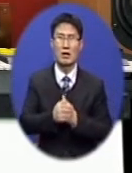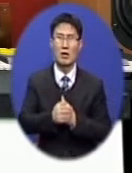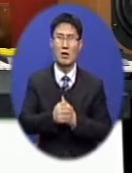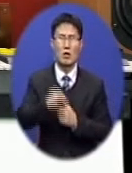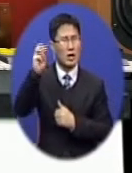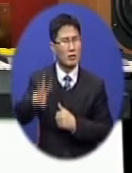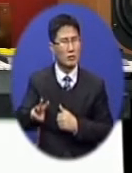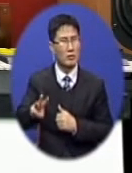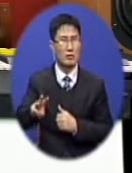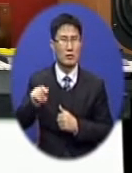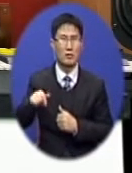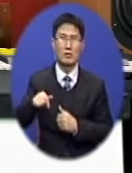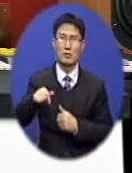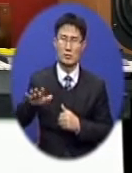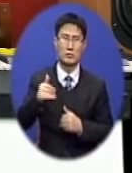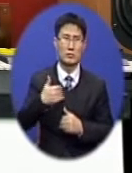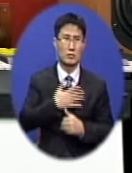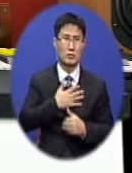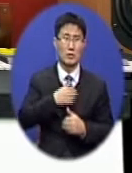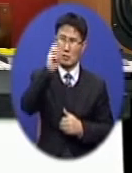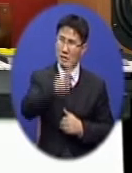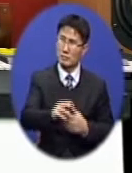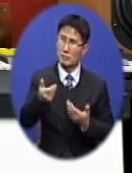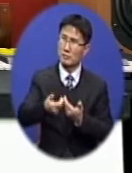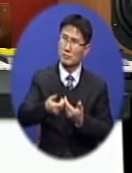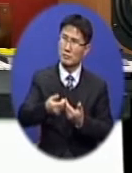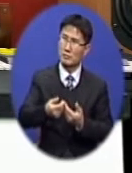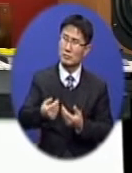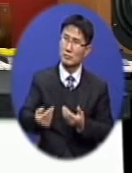광주로 올라오고요. 네. 예, 저도 광주로 올라오면서,